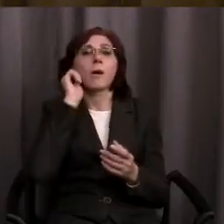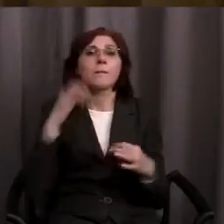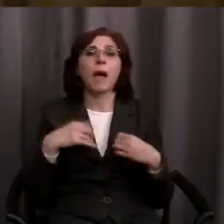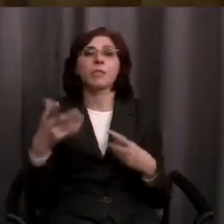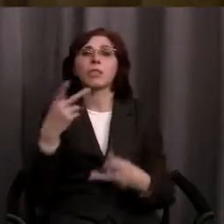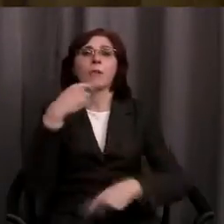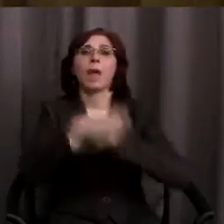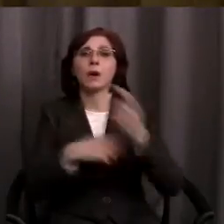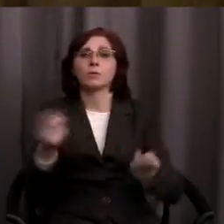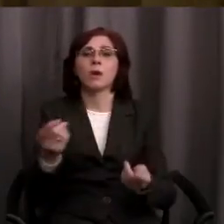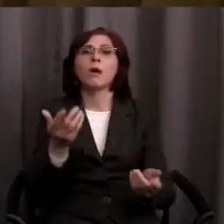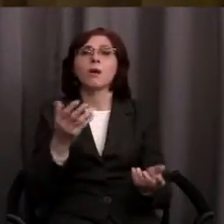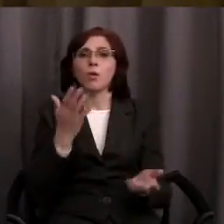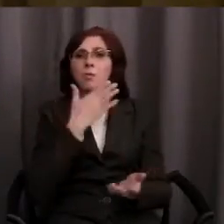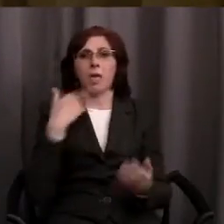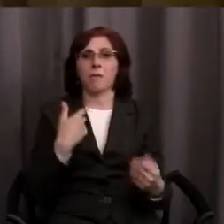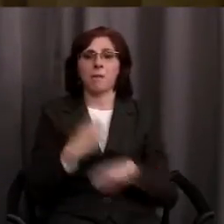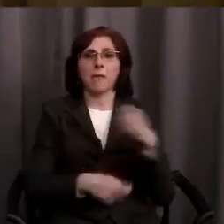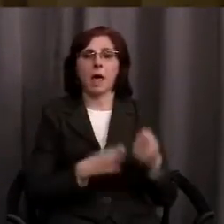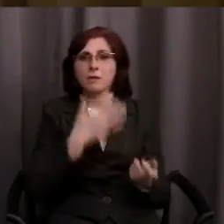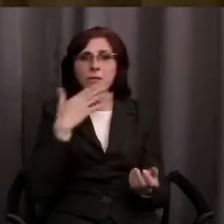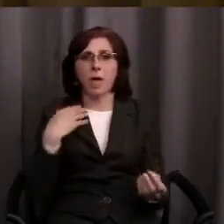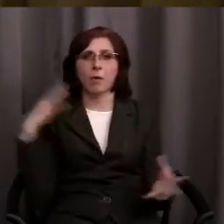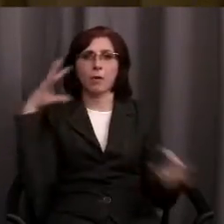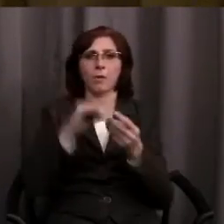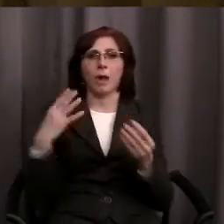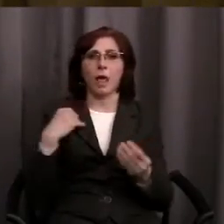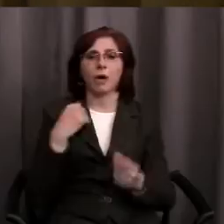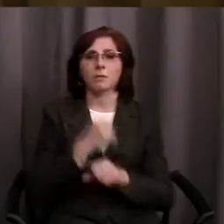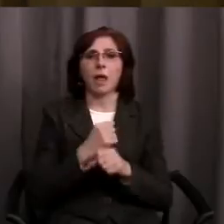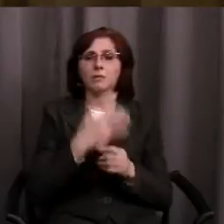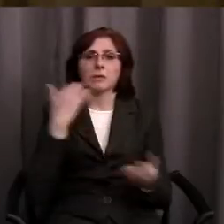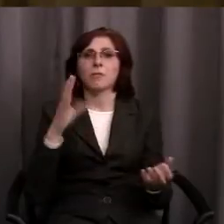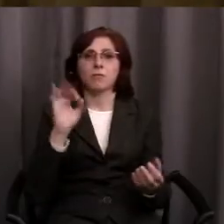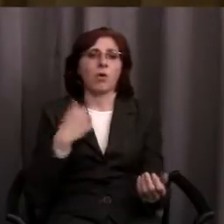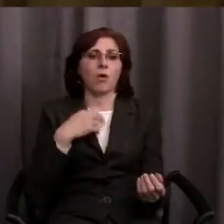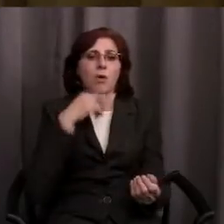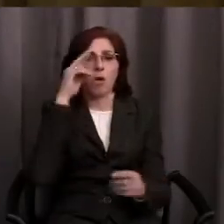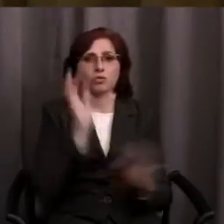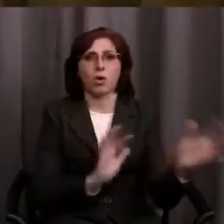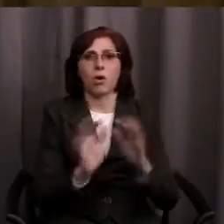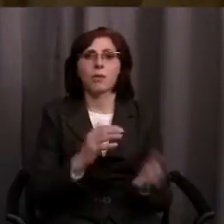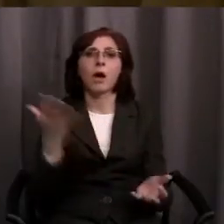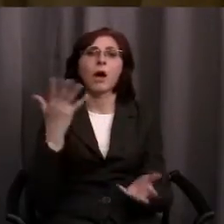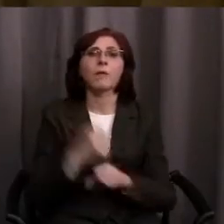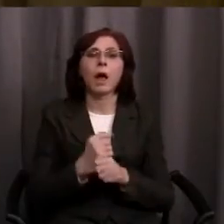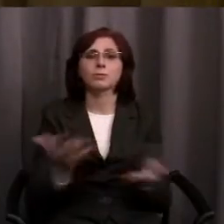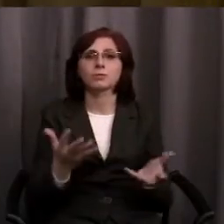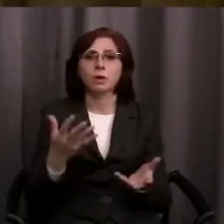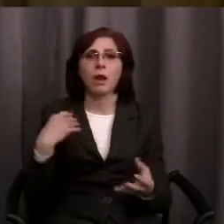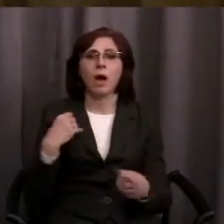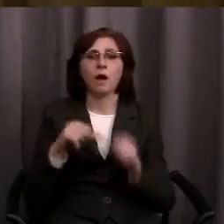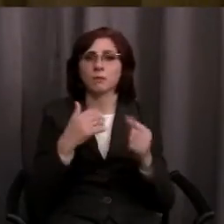teraz, zostaje pani pozbawiona w gruncie rzeczy potem możliwości dalszego egzystowania, bo nie zarabia na